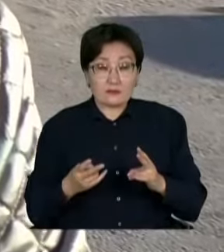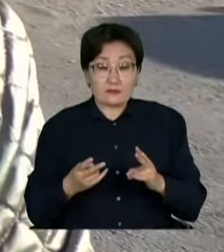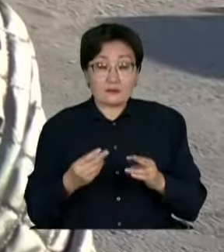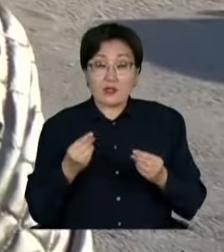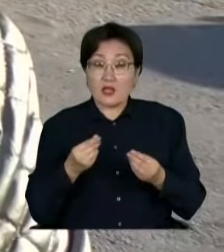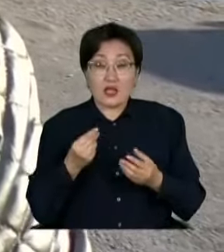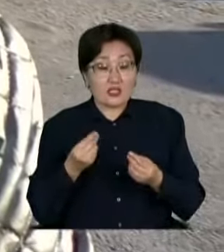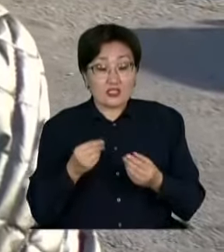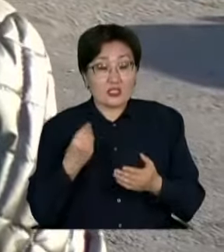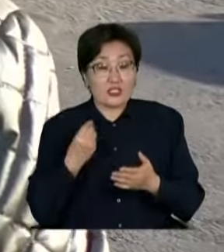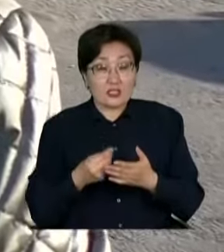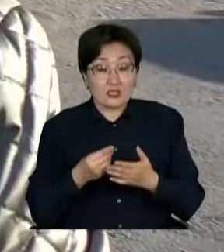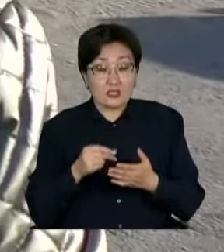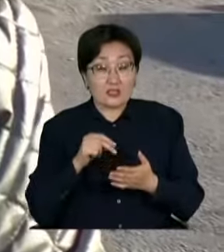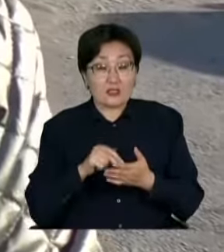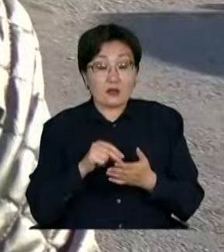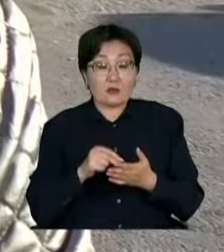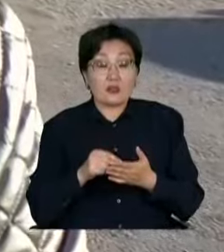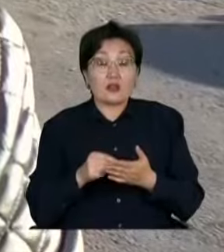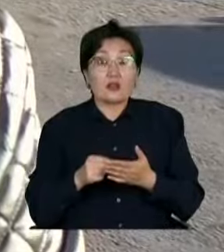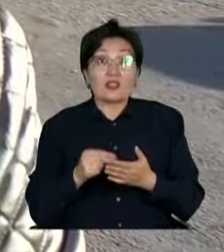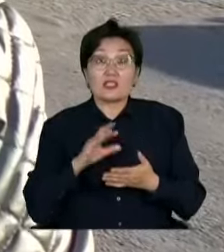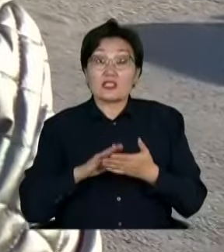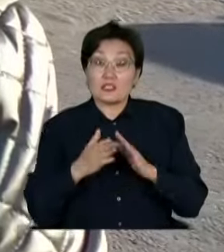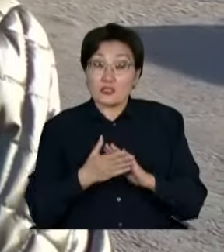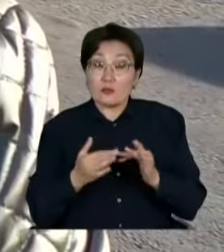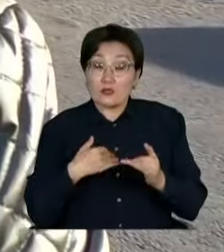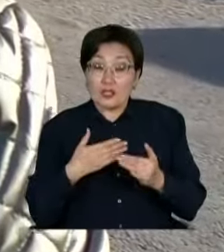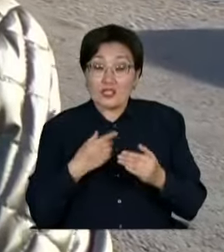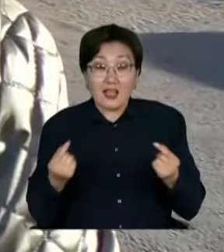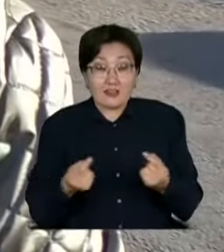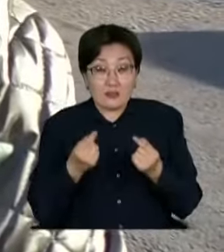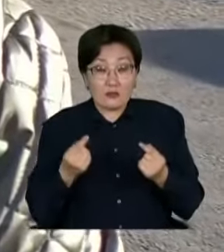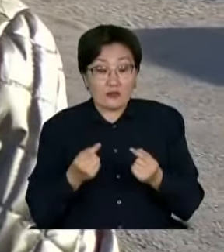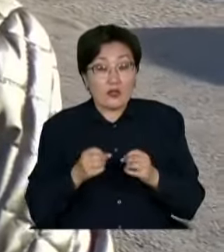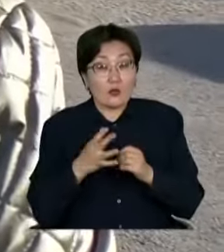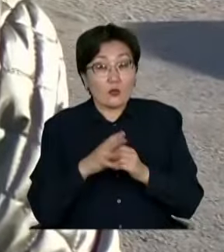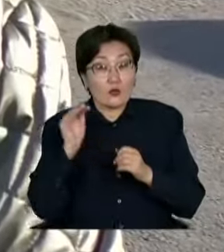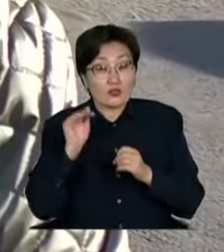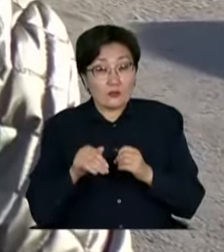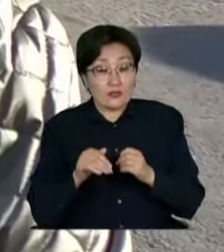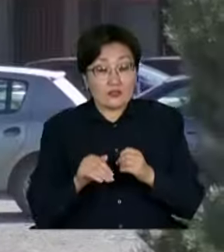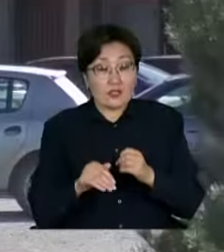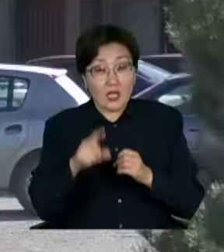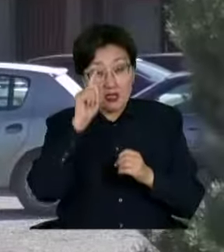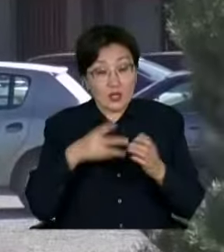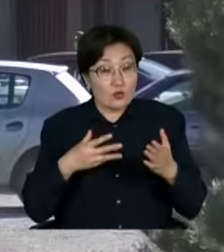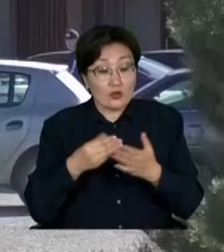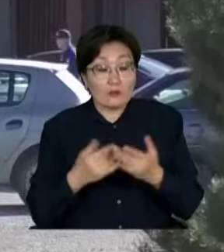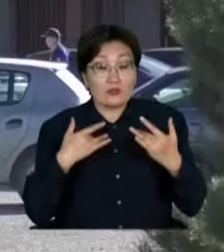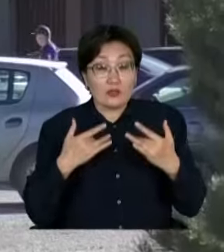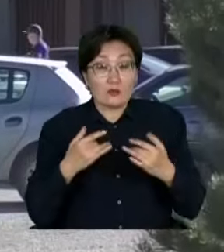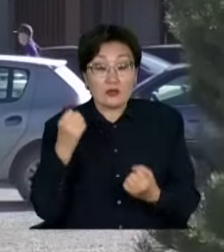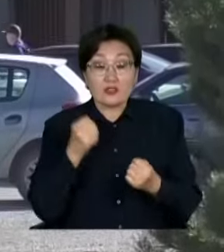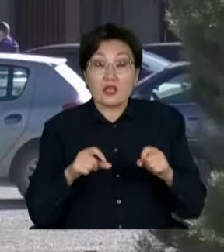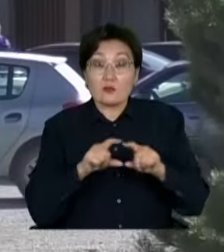ақшасы келсек десек, жоқ, бұлар айтады, біз бізге аз, біз 15 мыңнан түспейміз. Ал кәсіпкер